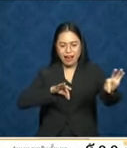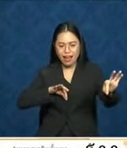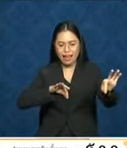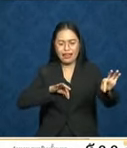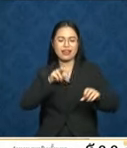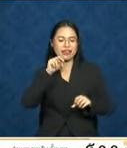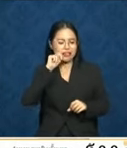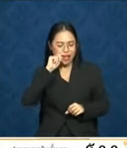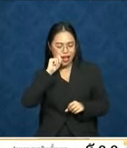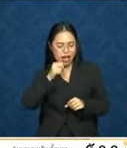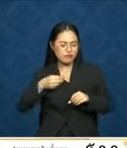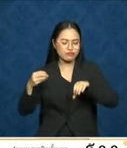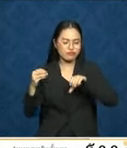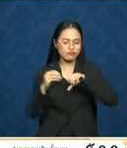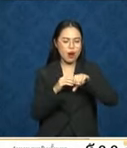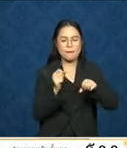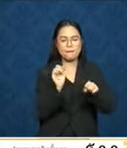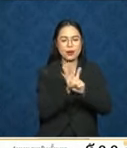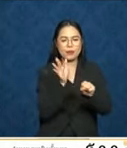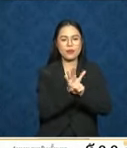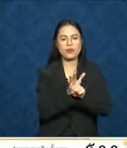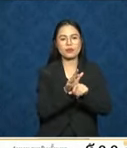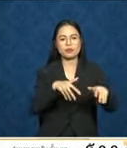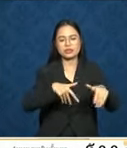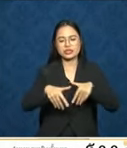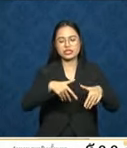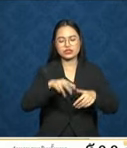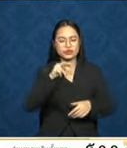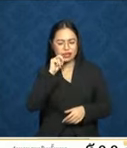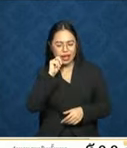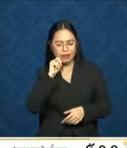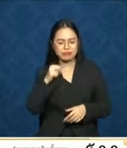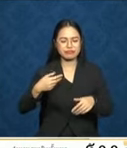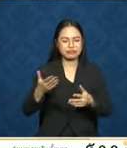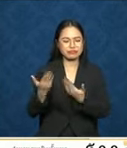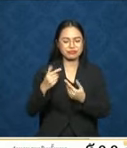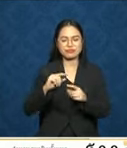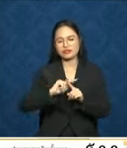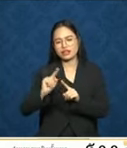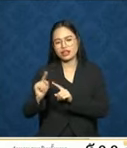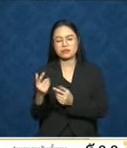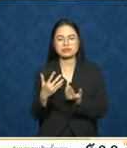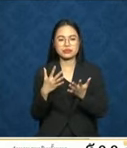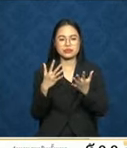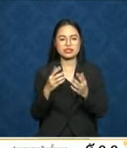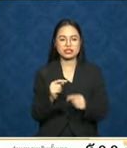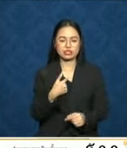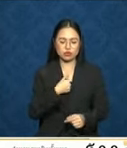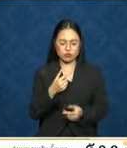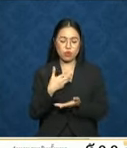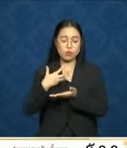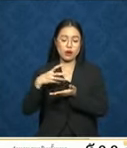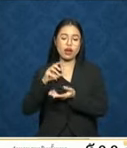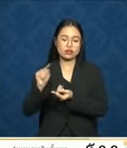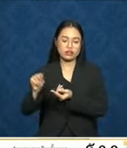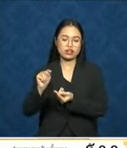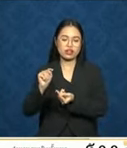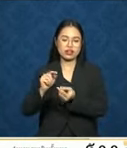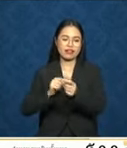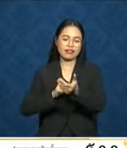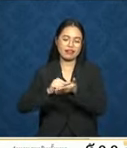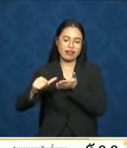ไม่พอนะครับกับความต้องการของประชาชนนะครับจากกรณีทั้งหมดที่ผมได้กล่าวมานะครับก็ยังไม่ได้มีการแก้ไขปัญหา